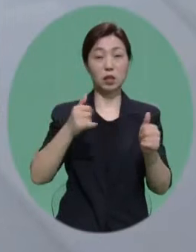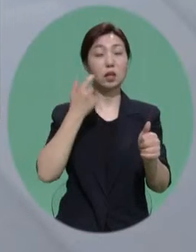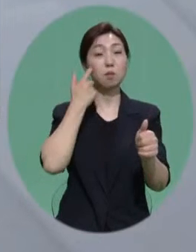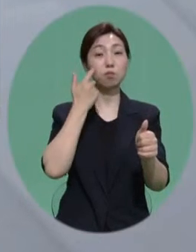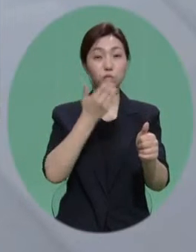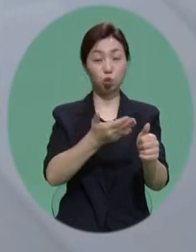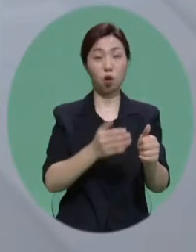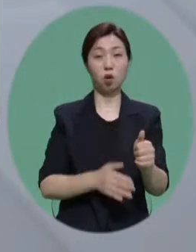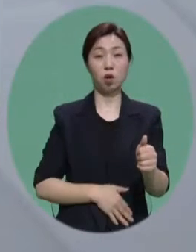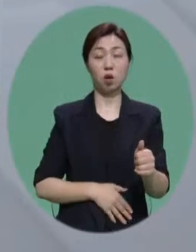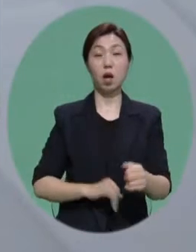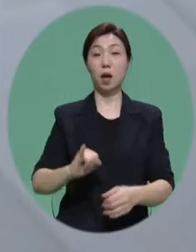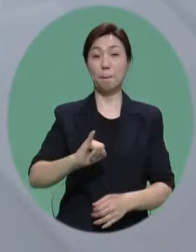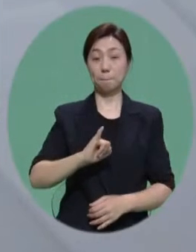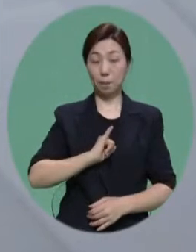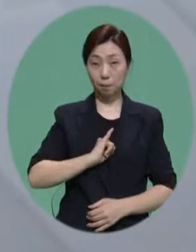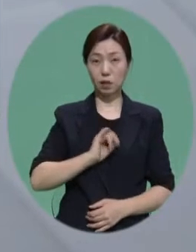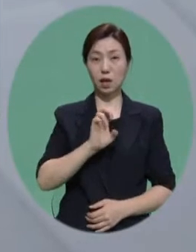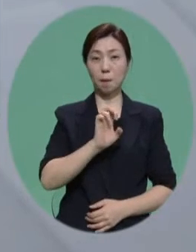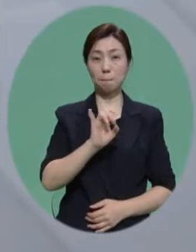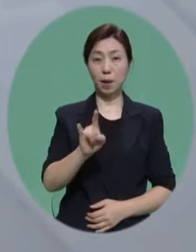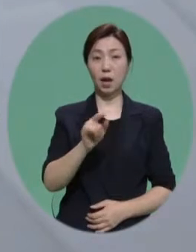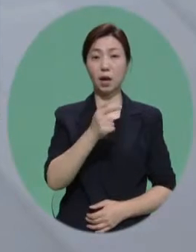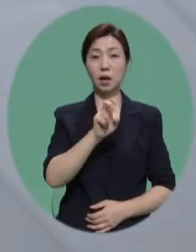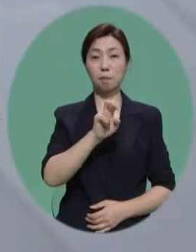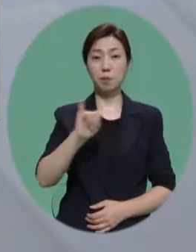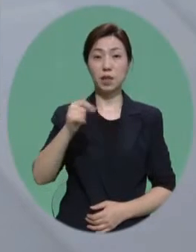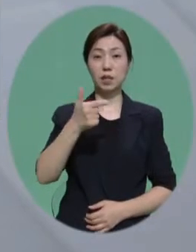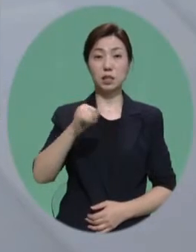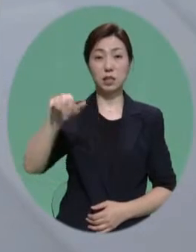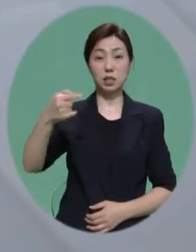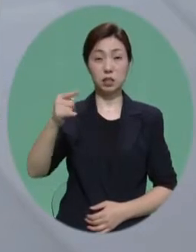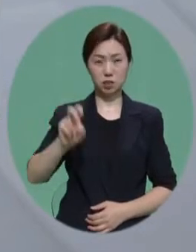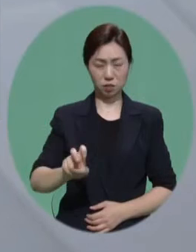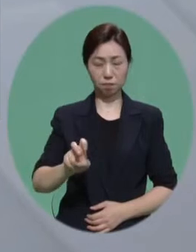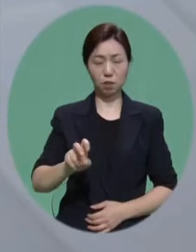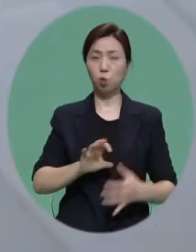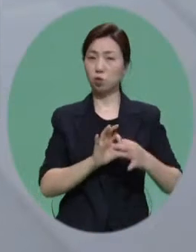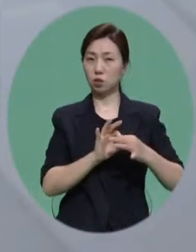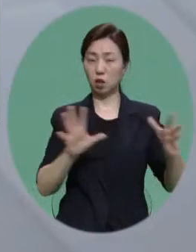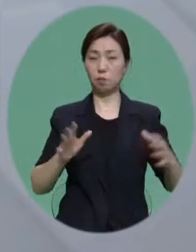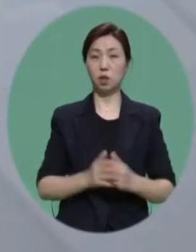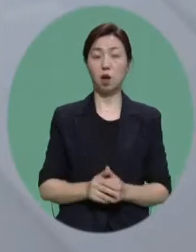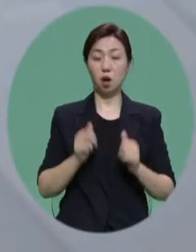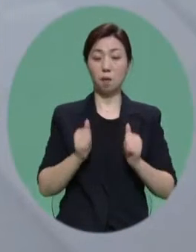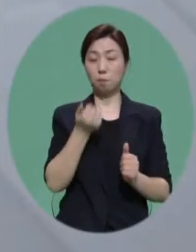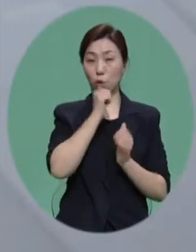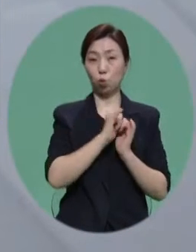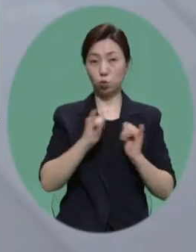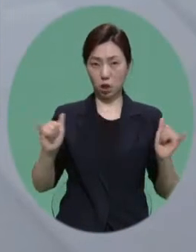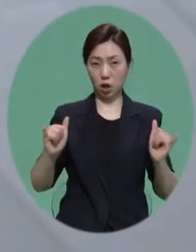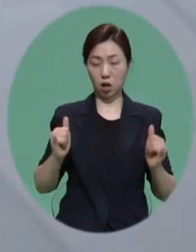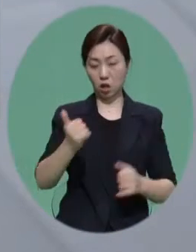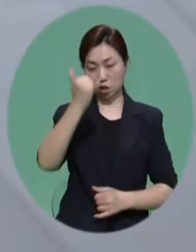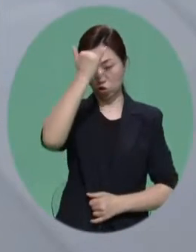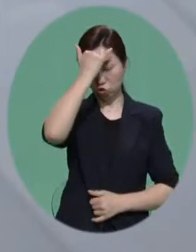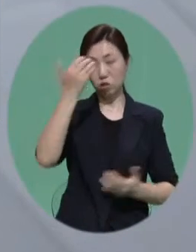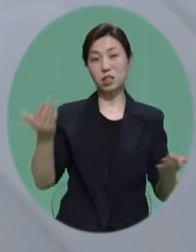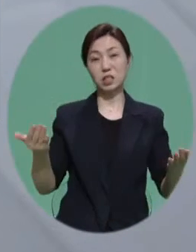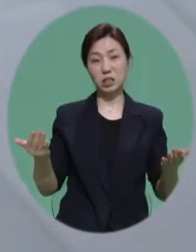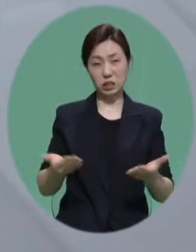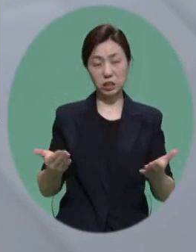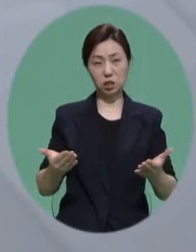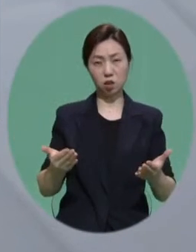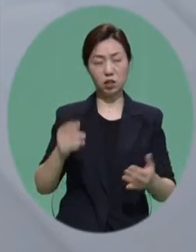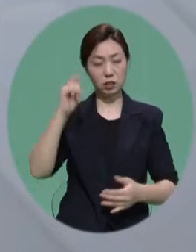아 페미니즘과 이건 상관이 없습니다 아 변호사의 윤리적 직업과 아 그